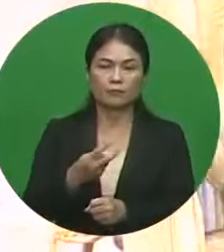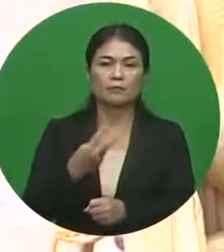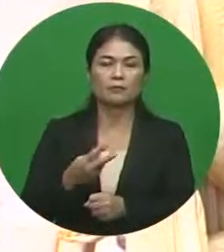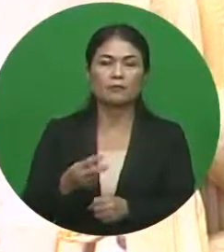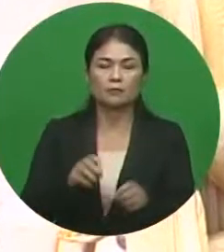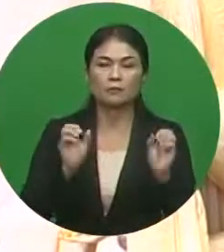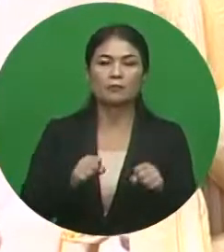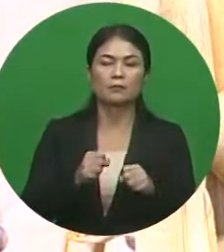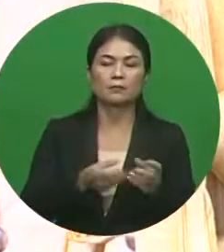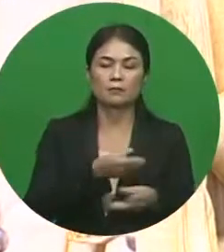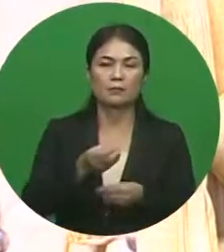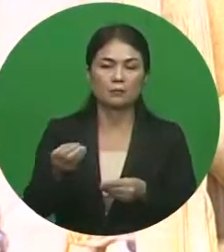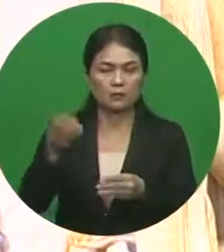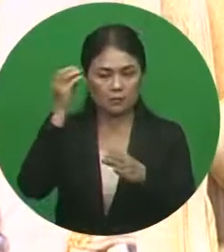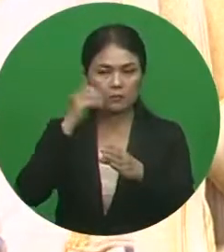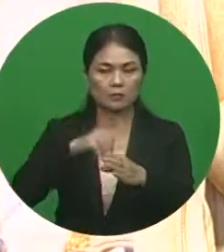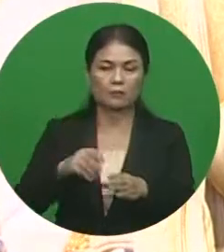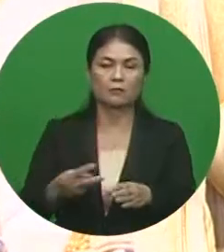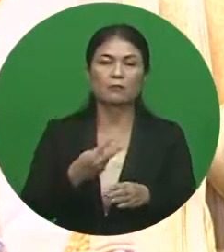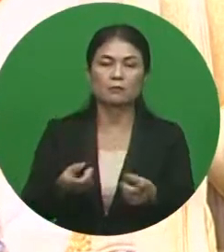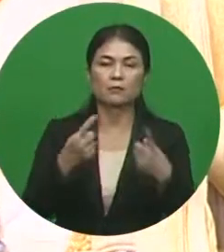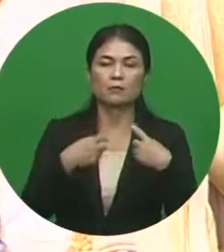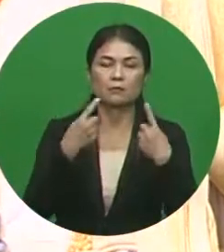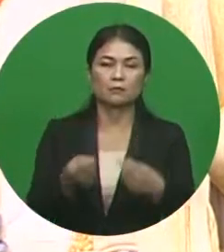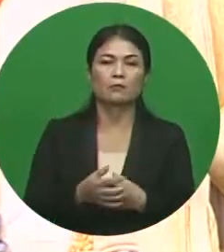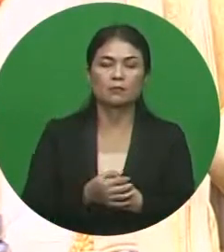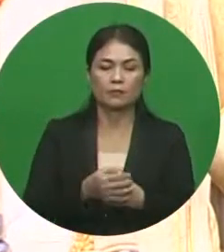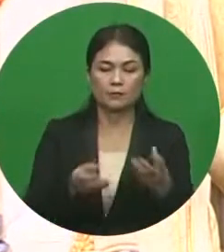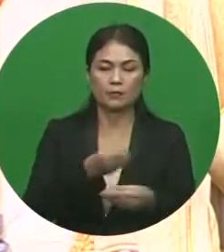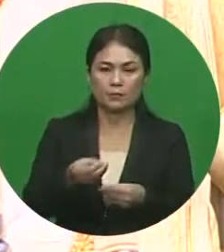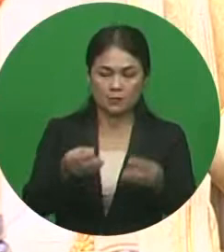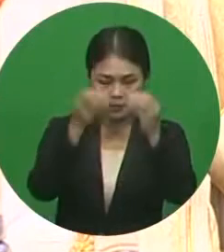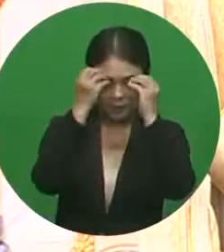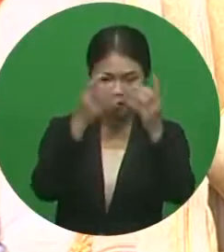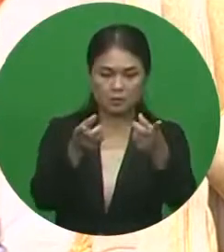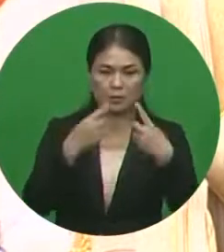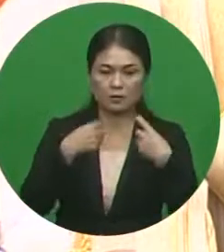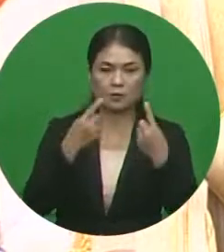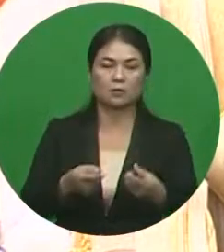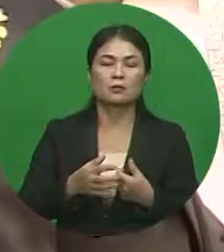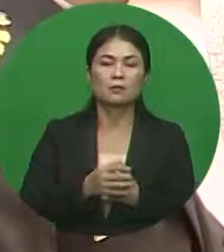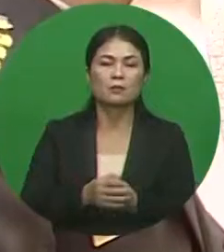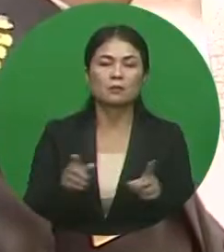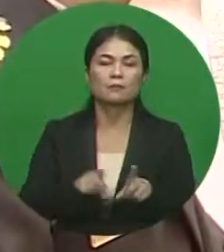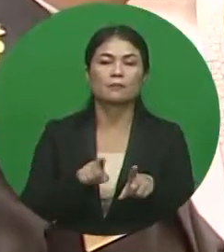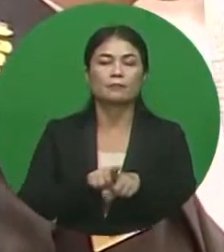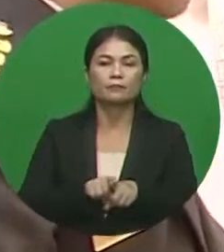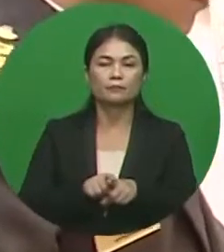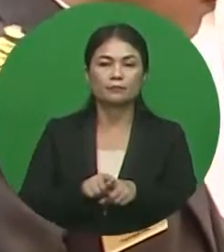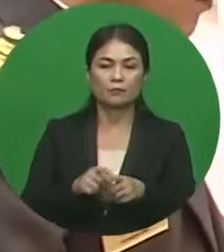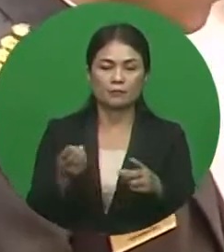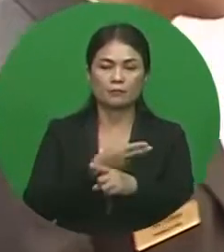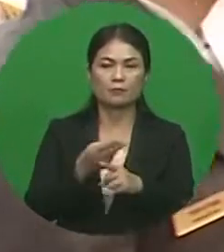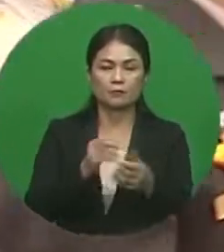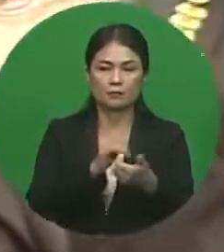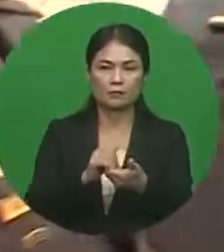ចាំបាច់ត្រូវចែករំលែកនៅបទពិសោធន៍រវាងគ្នាទៅវិញទៅមកចែករំលែកព័ត៌មានគ្នាទៅវិញទៅមកក៏ដូចជាការវឹកវើ